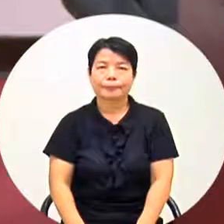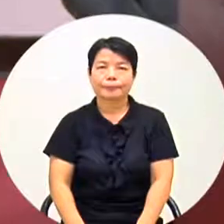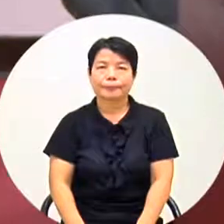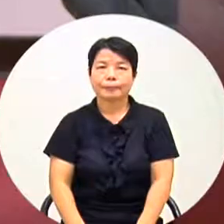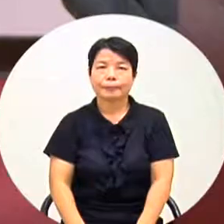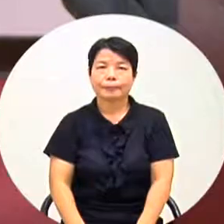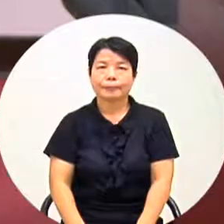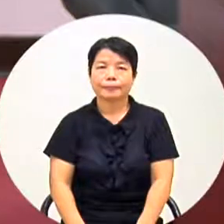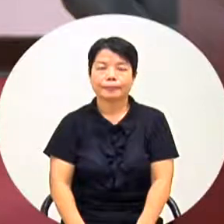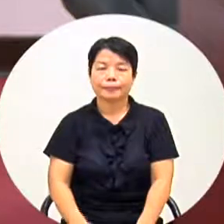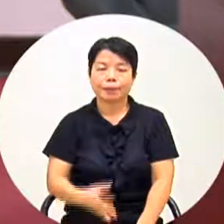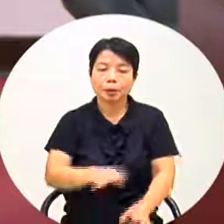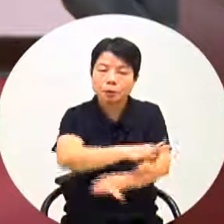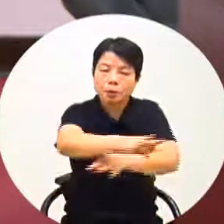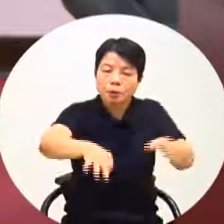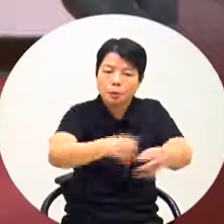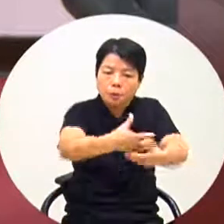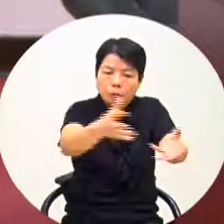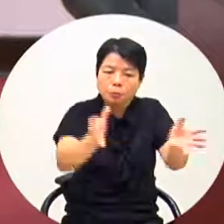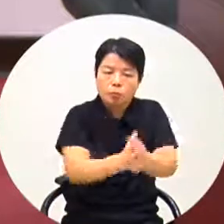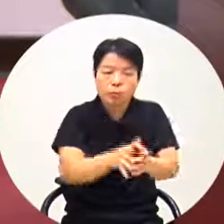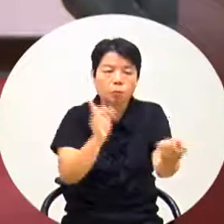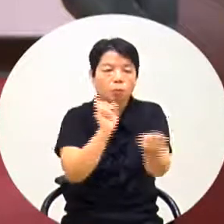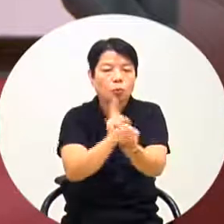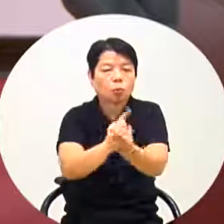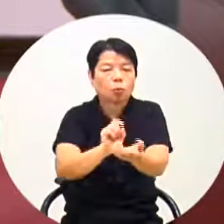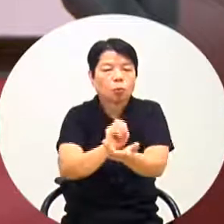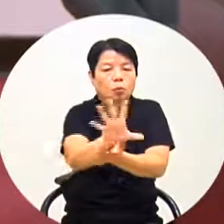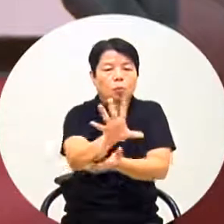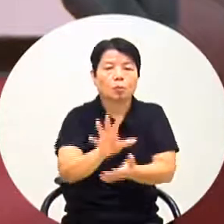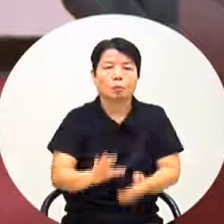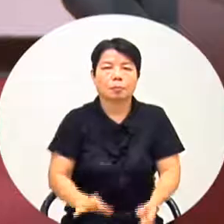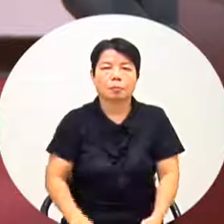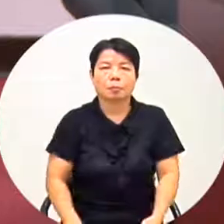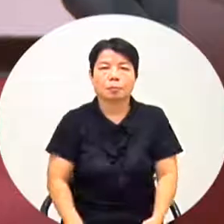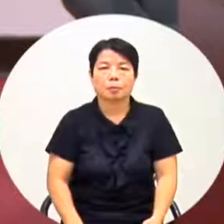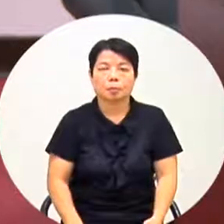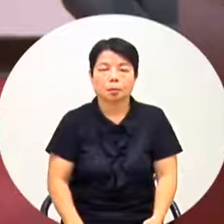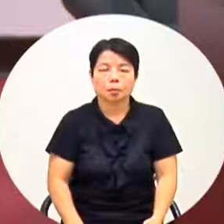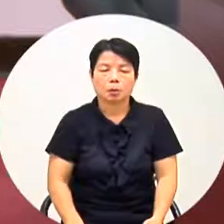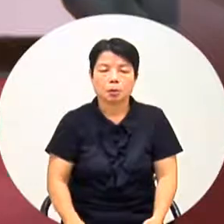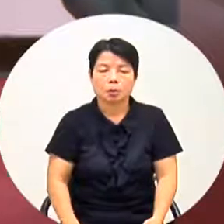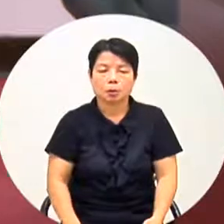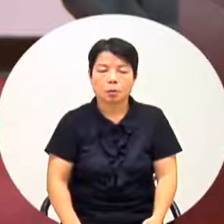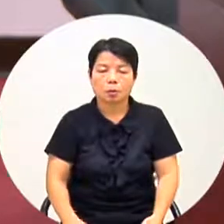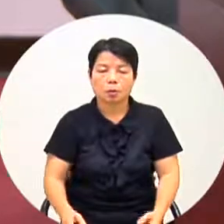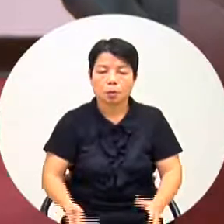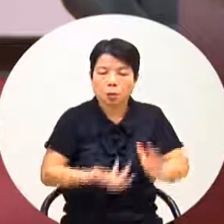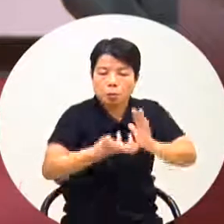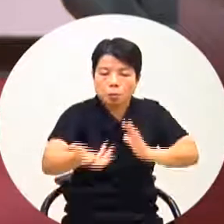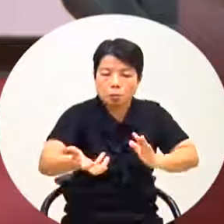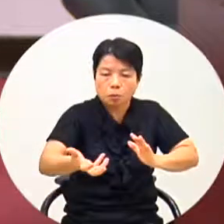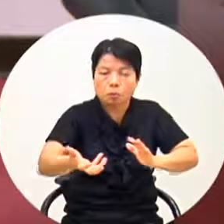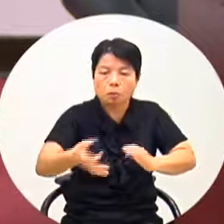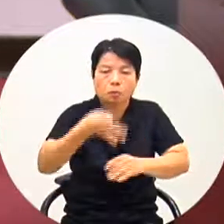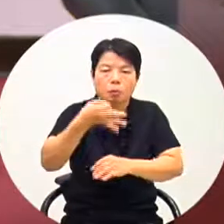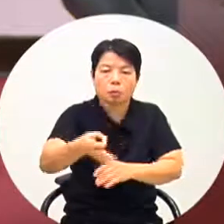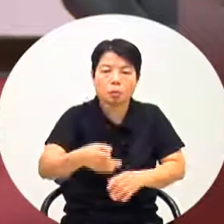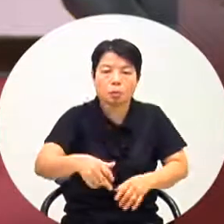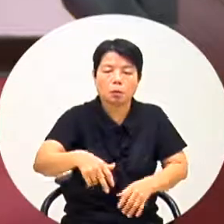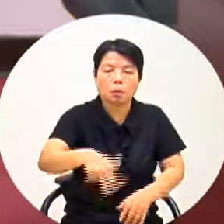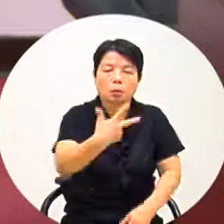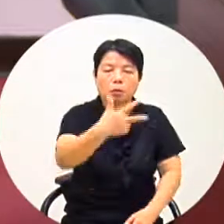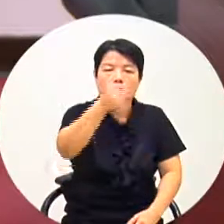的经济部对外的新闻说，我们总体的迁村的费用是700亿